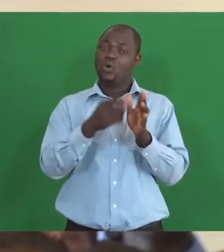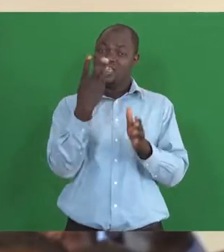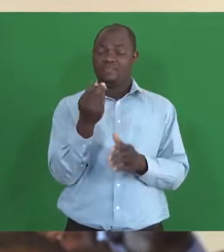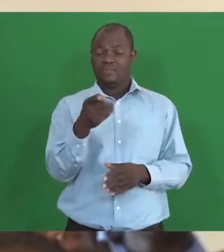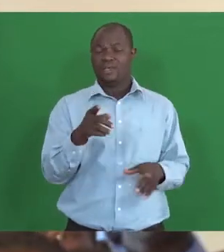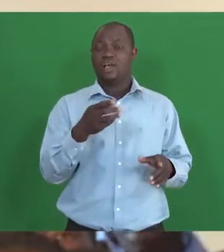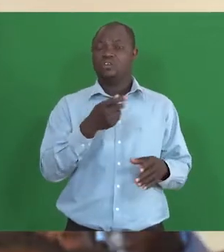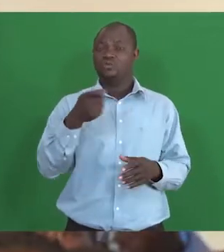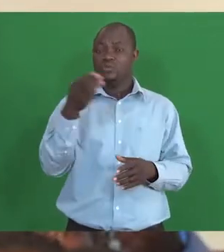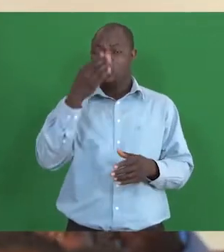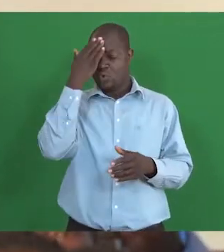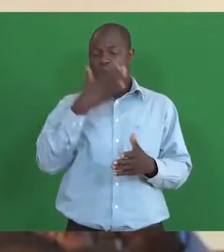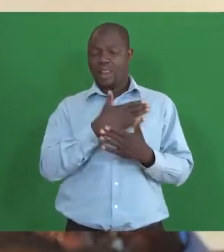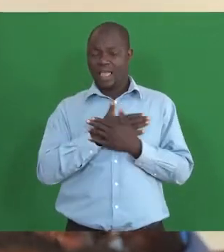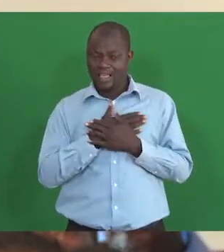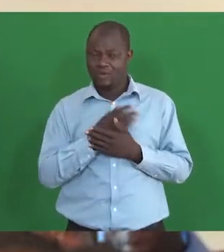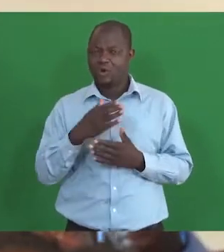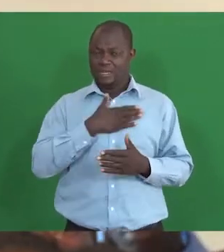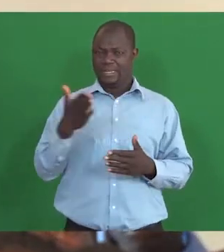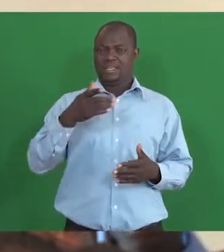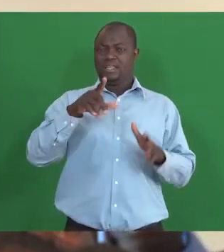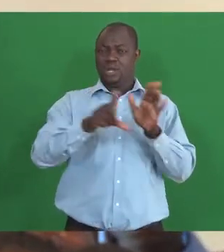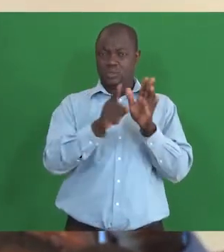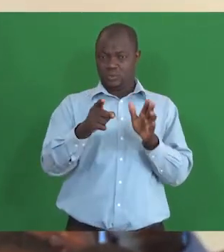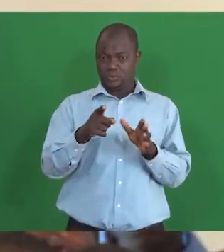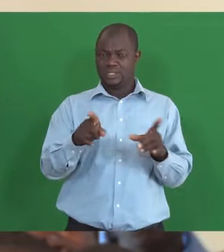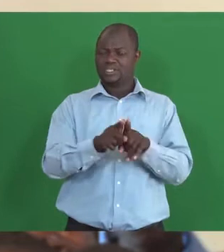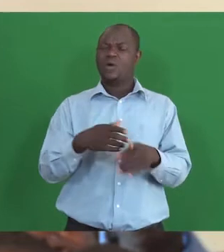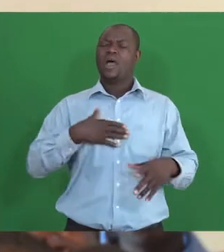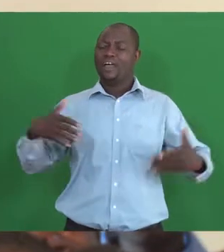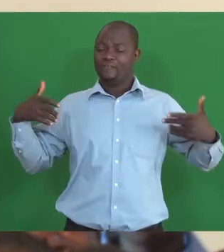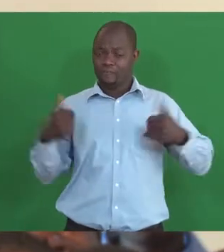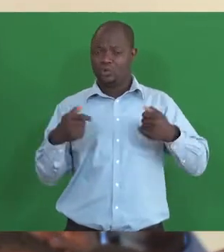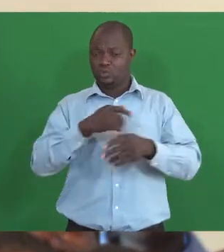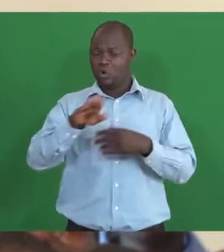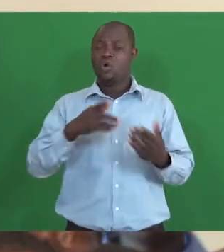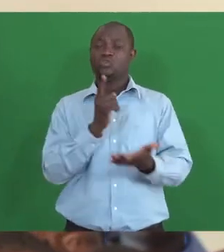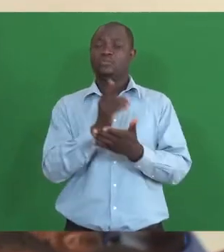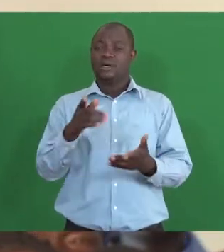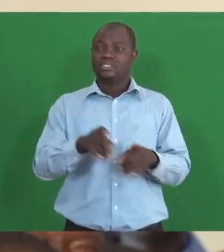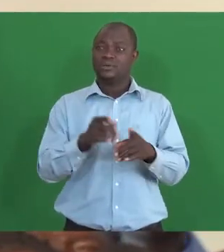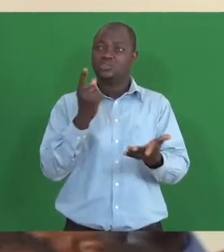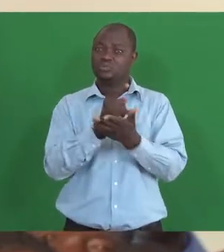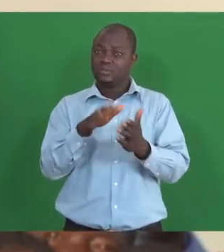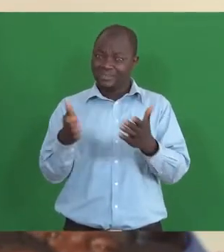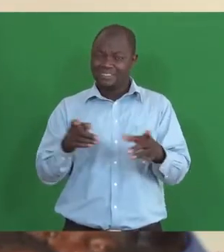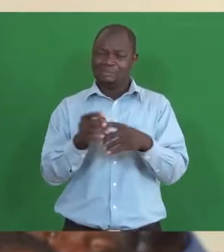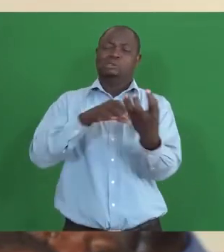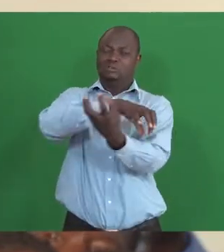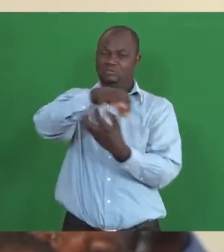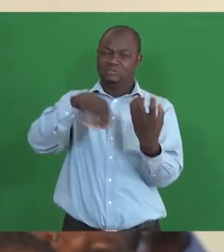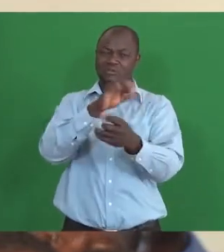vanouda nevasingaude. Mese munotomanikidzwa kuti muite, nekuti mukasaitaka inoita jakara jakara, haitongeke